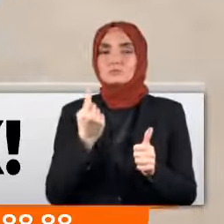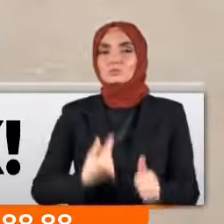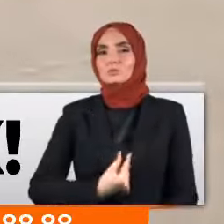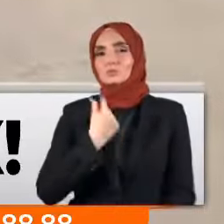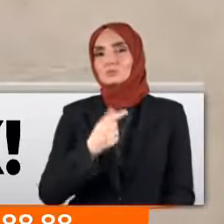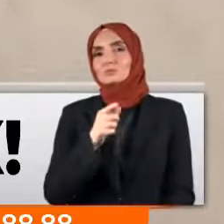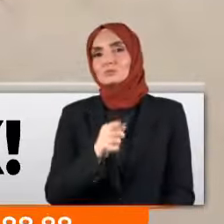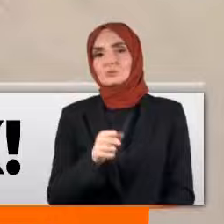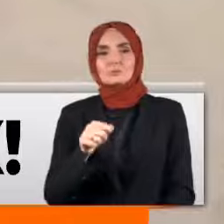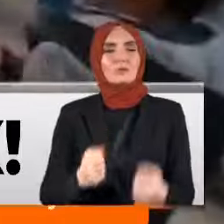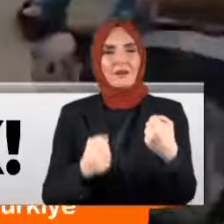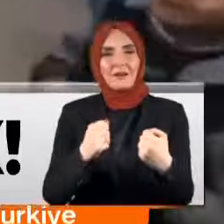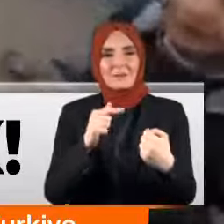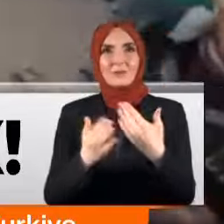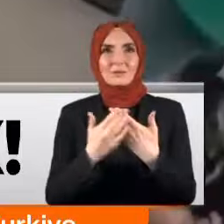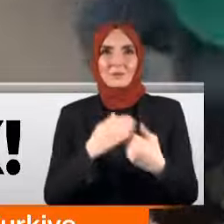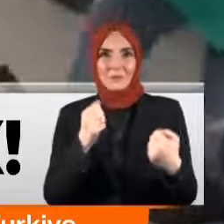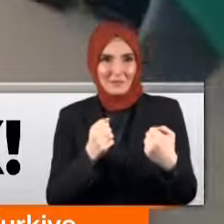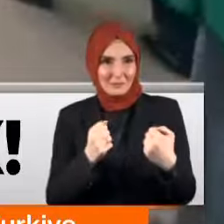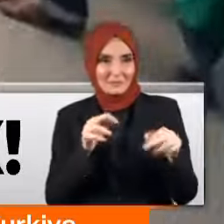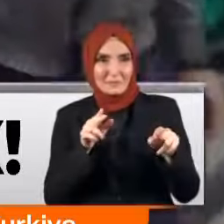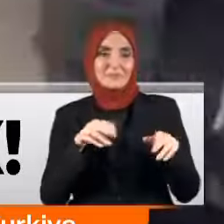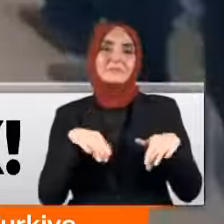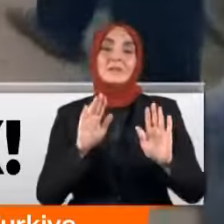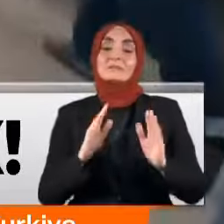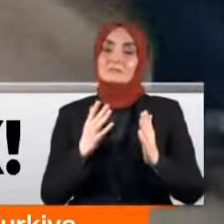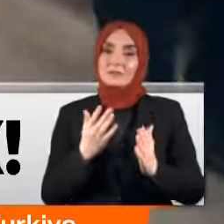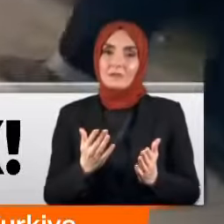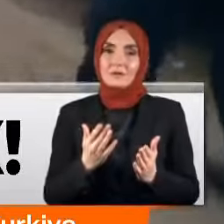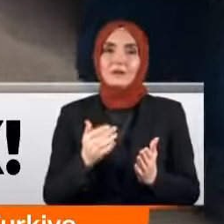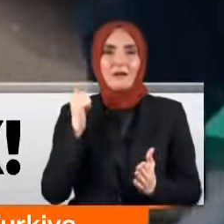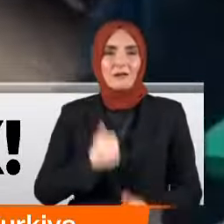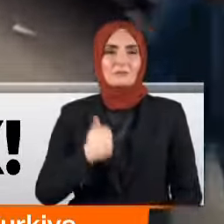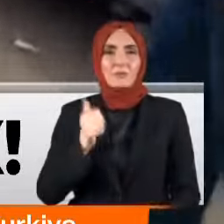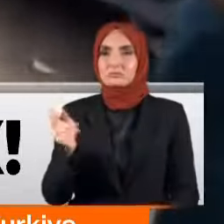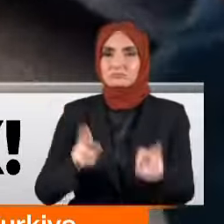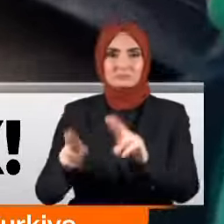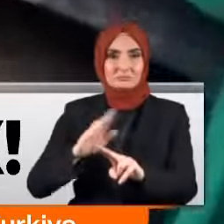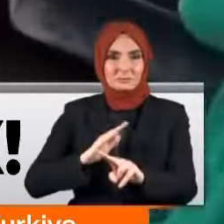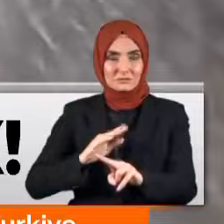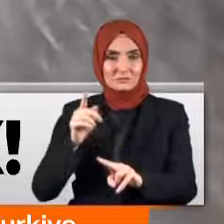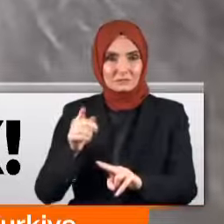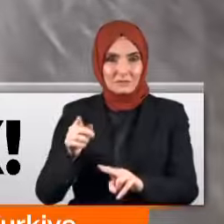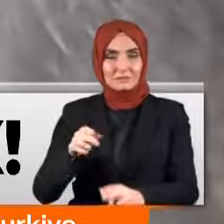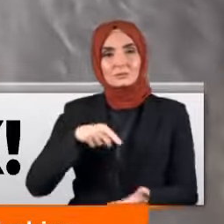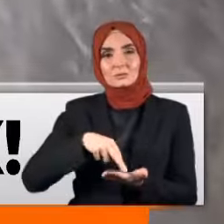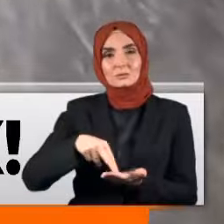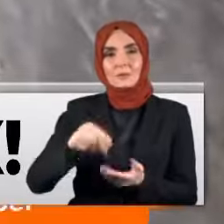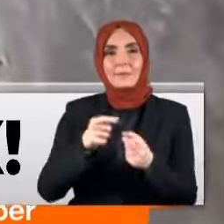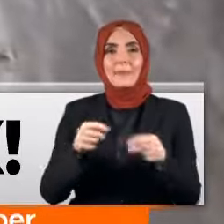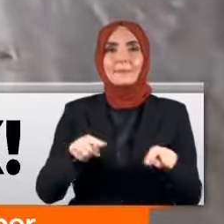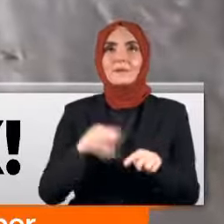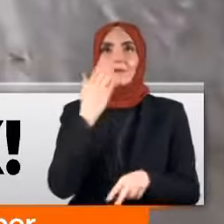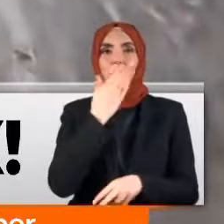arabası demek mümkün değil elbette. Her gün ölüm yağan sokaktan sığınağa dönen Birleşmiş Milletler Okulu'na doğru yürüyorlar. En mutlu günleri